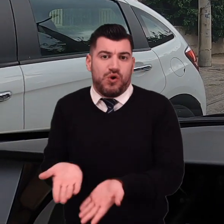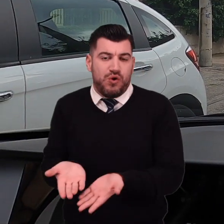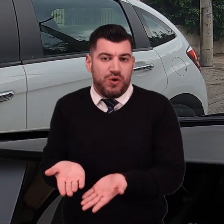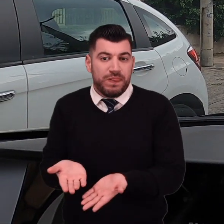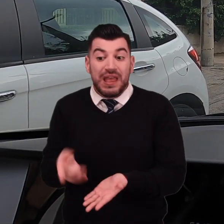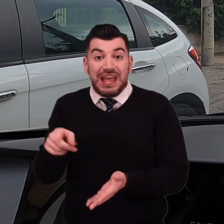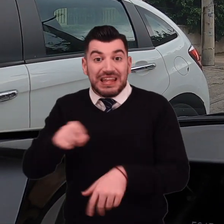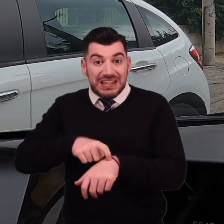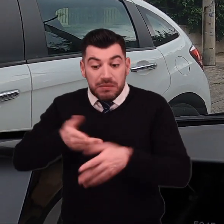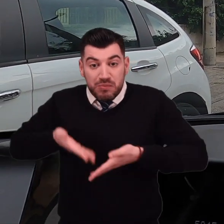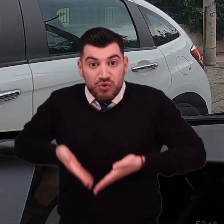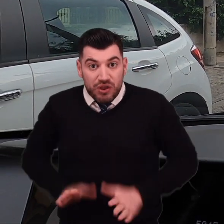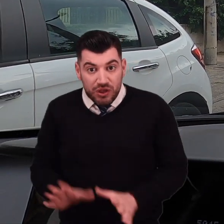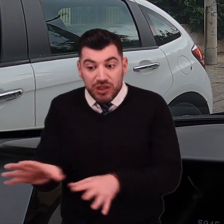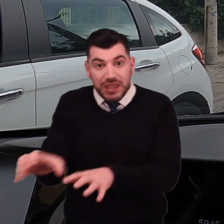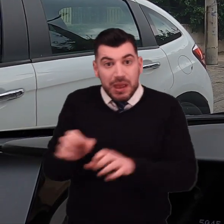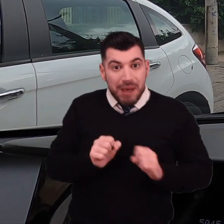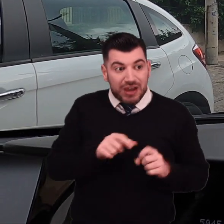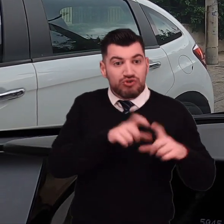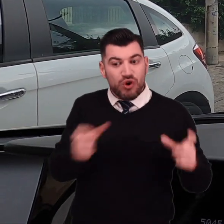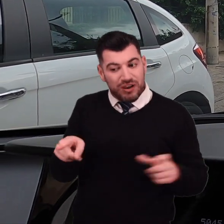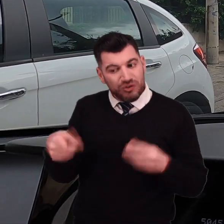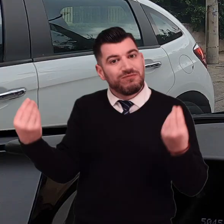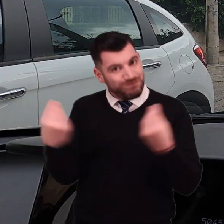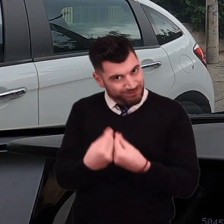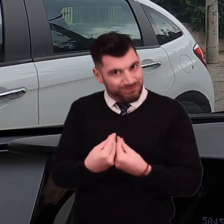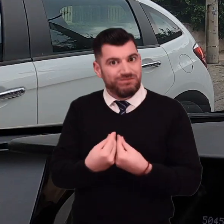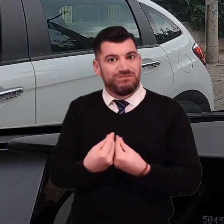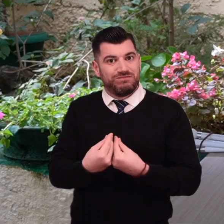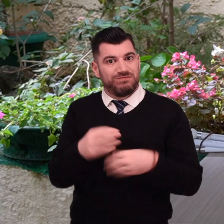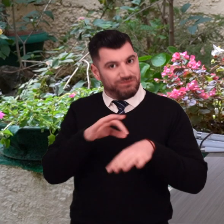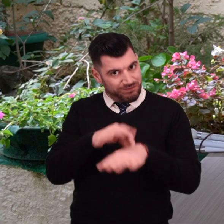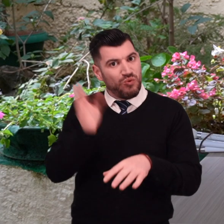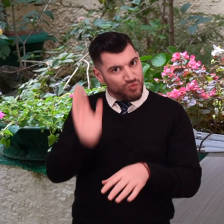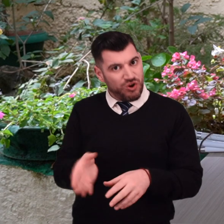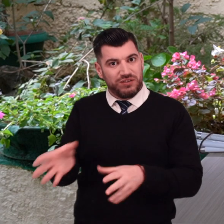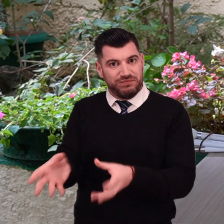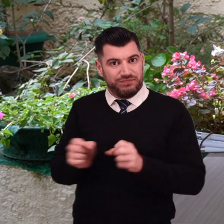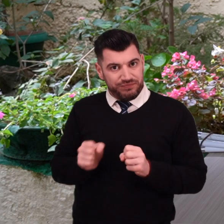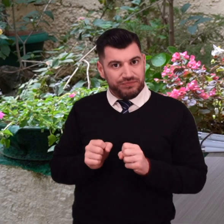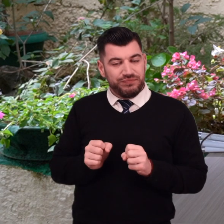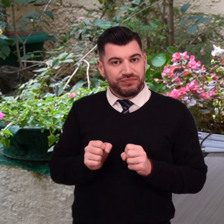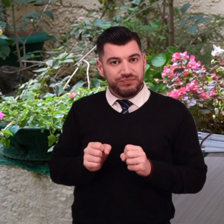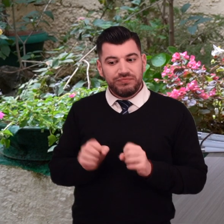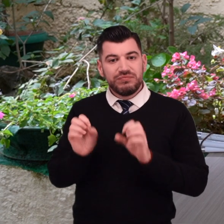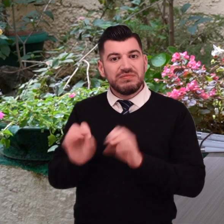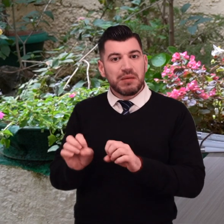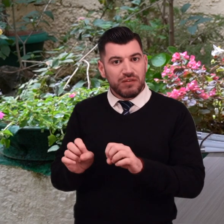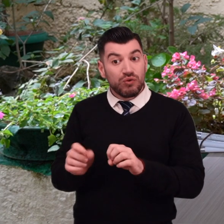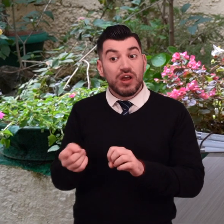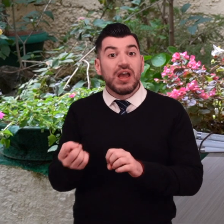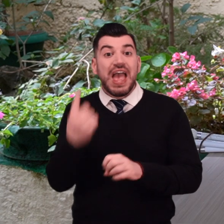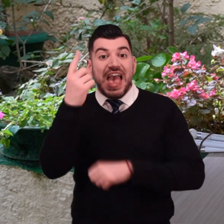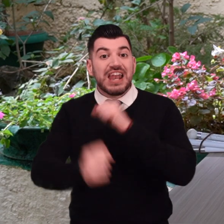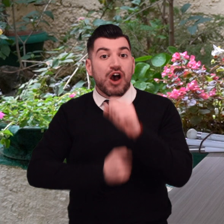και τα επιλέξει και πει ότι λογικά είναι έτοιμα σκυλιά να εκπαιδευτούν για σκυλιοδηγή τυφλών, αυτόν τον πρώτο χρόνο της ζωής τους, τα